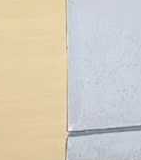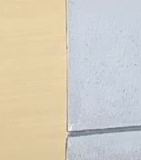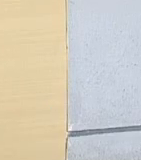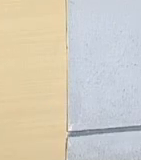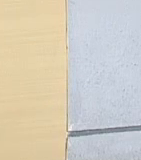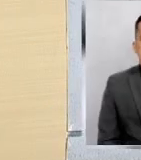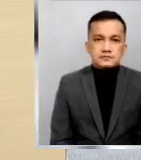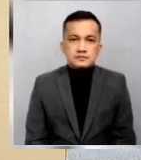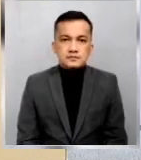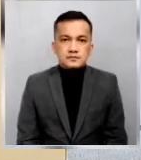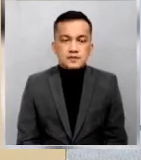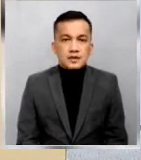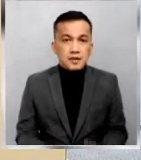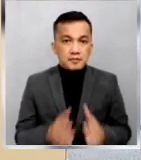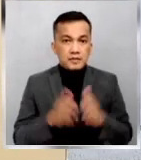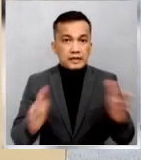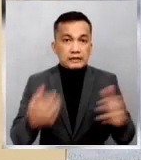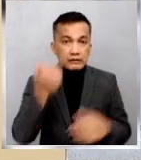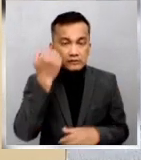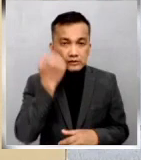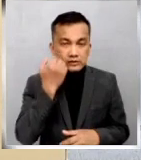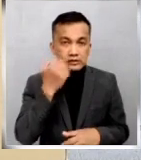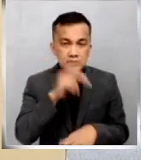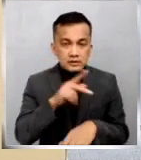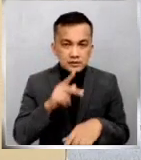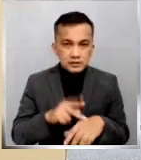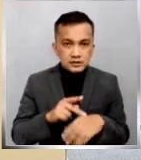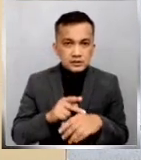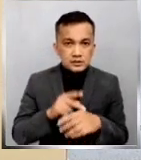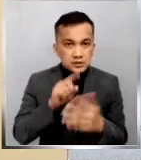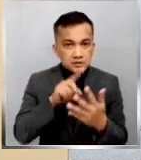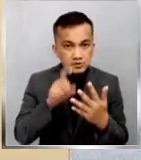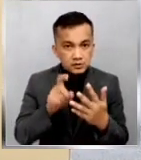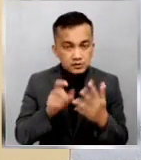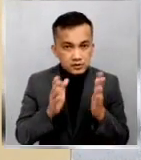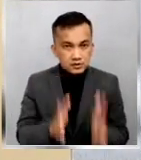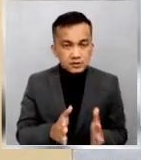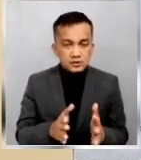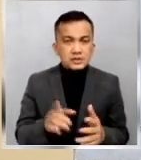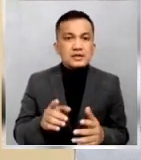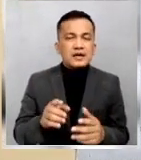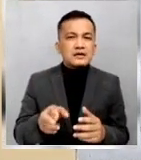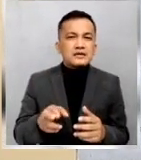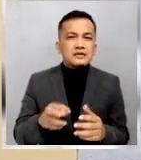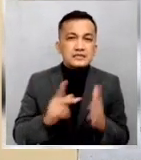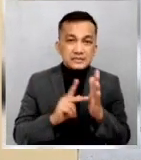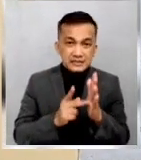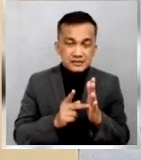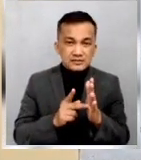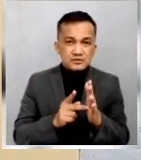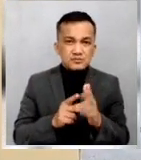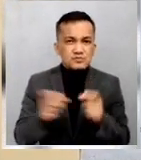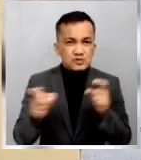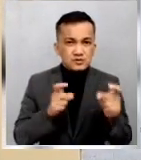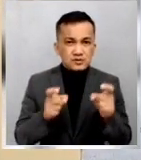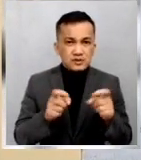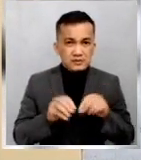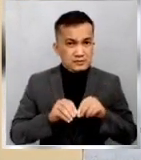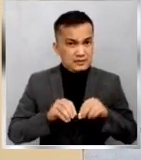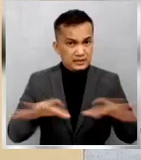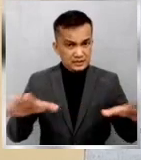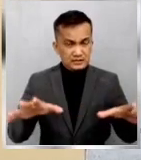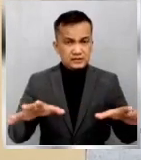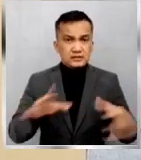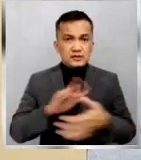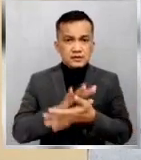Malaki ang kakulangan ng bansa sa contact tracers na susi pa naman para makontrol ang pagkalat ng pandemya. Sa gitna nito,